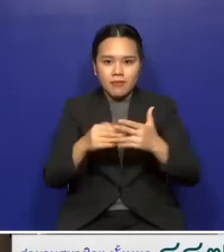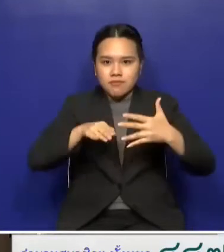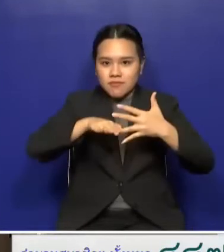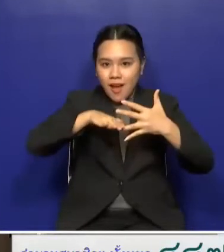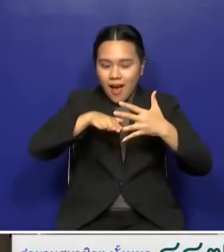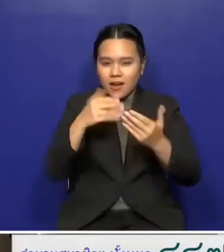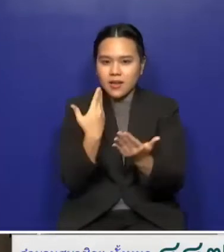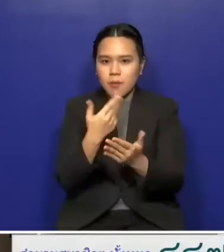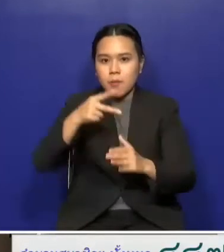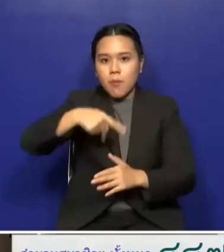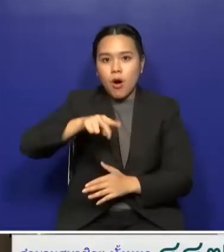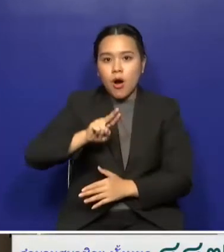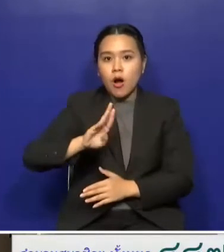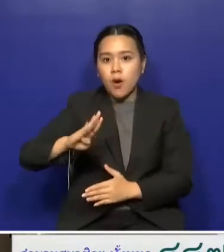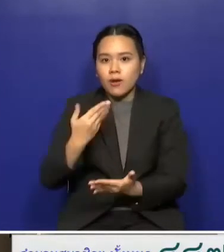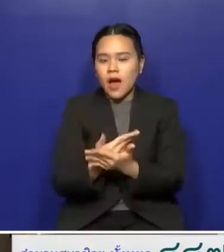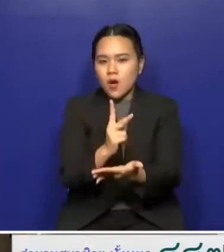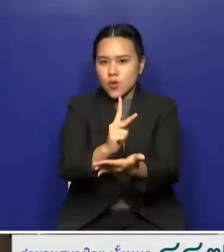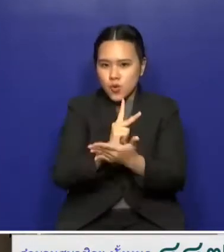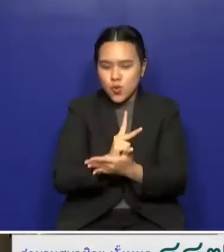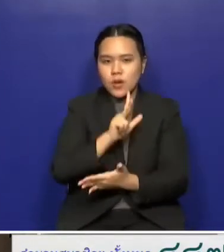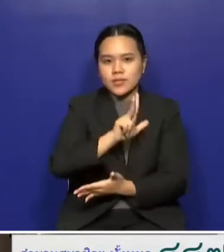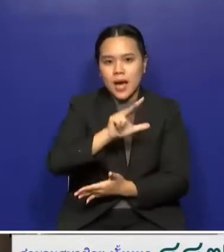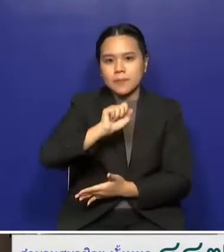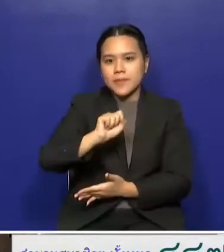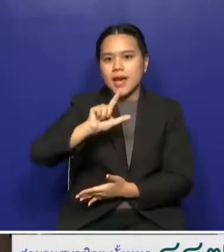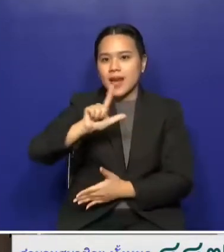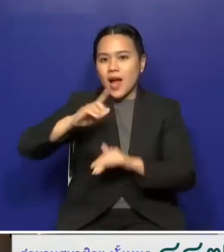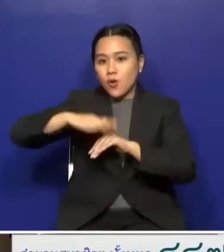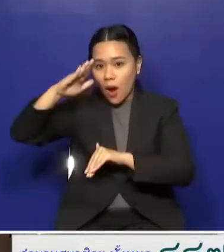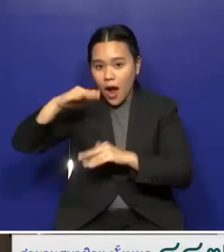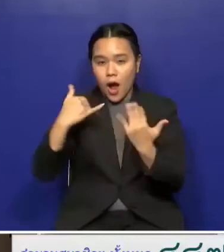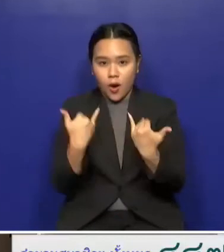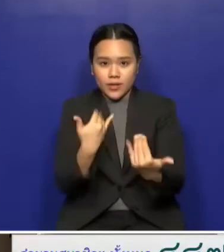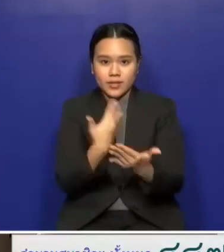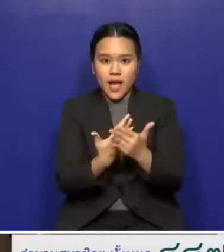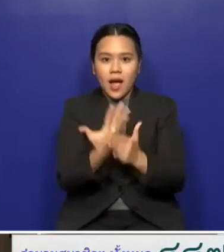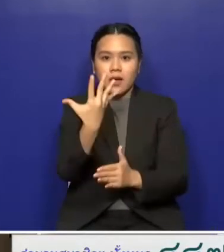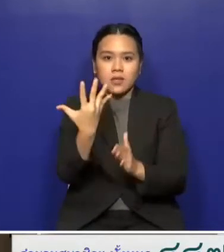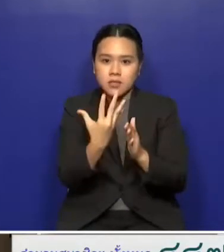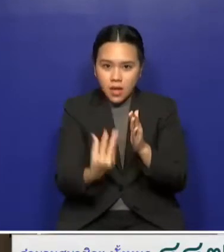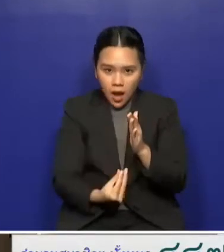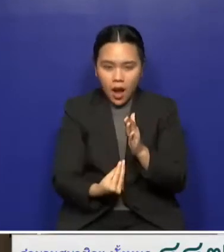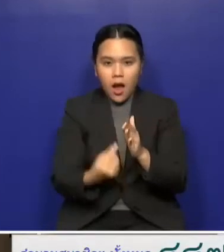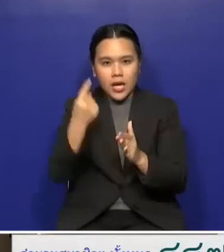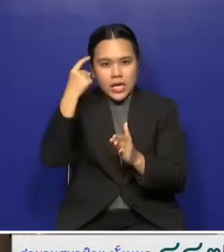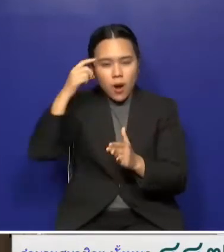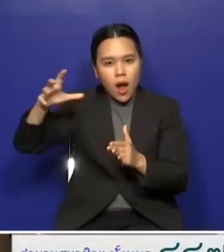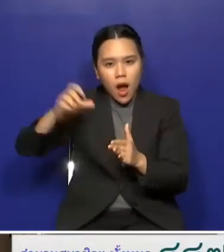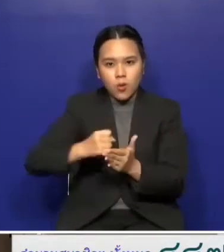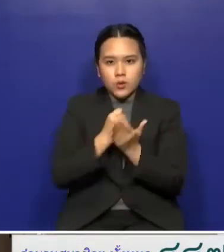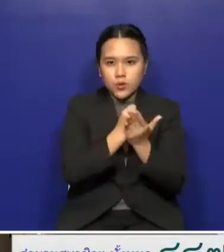กู้ไป 300,000 กว่าล้านบาทเหลือวงเงินเพื่อเยียวยาที่ยังไม่ได้ใช้